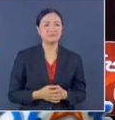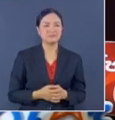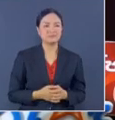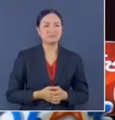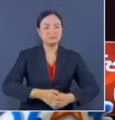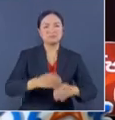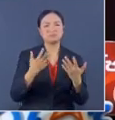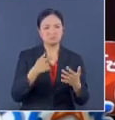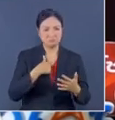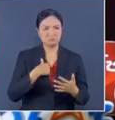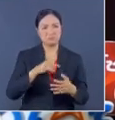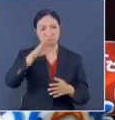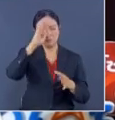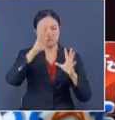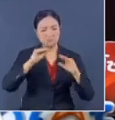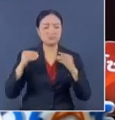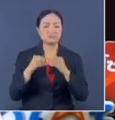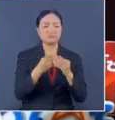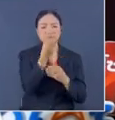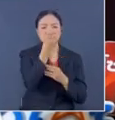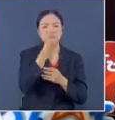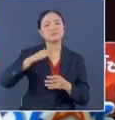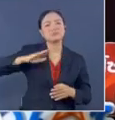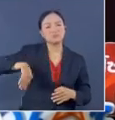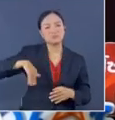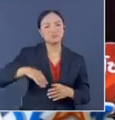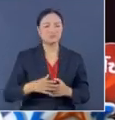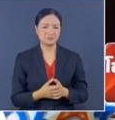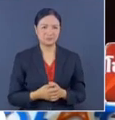ายก่อนแล้วค่อยพาไปทานข้าวย้อนหลังอะไรอย่างเงี้ยค่ะ